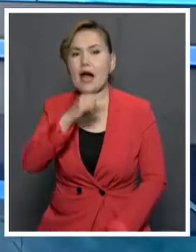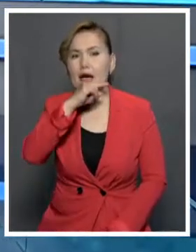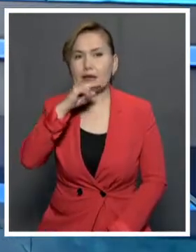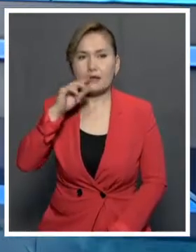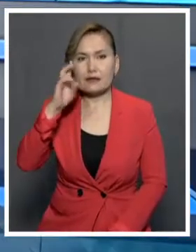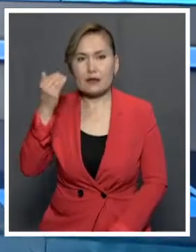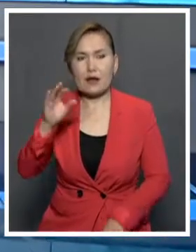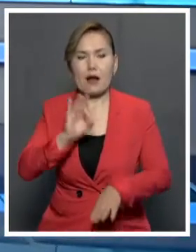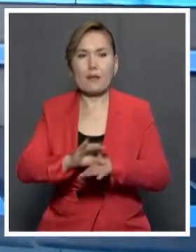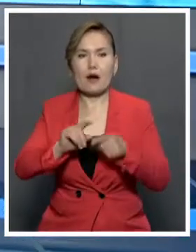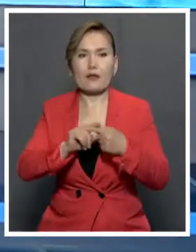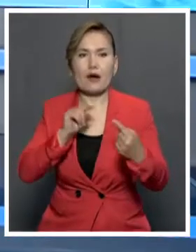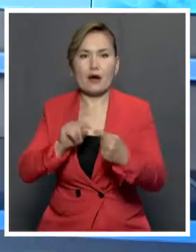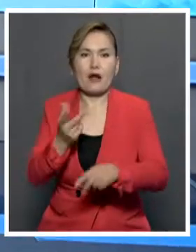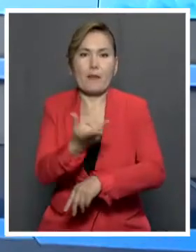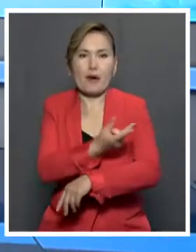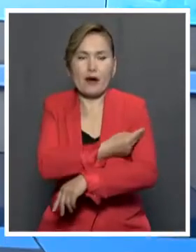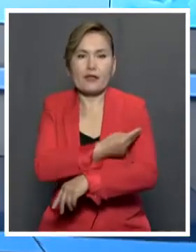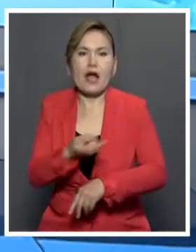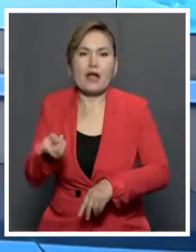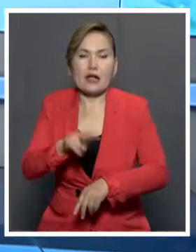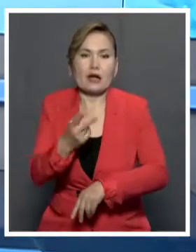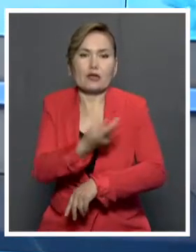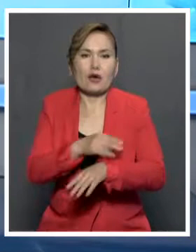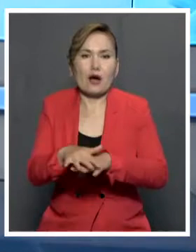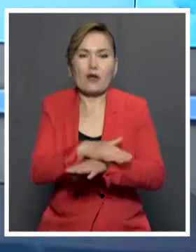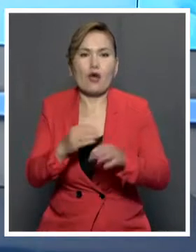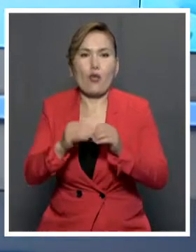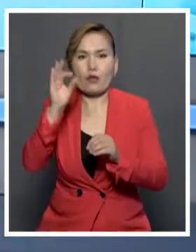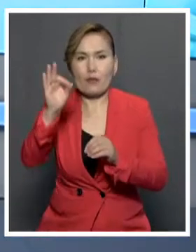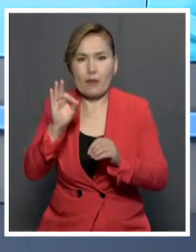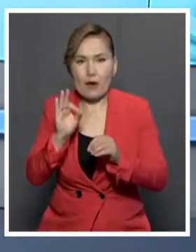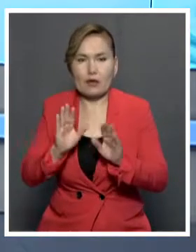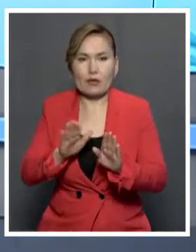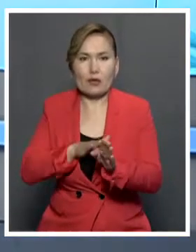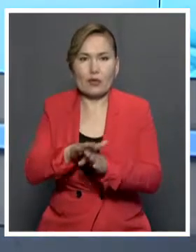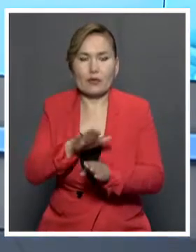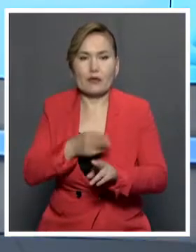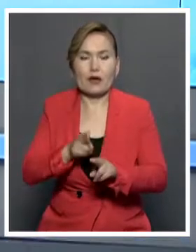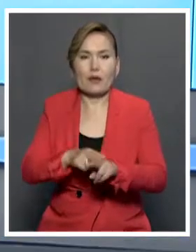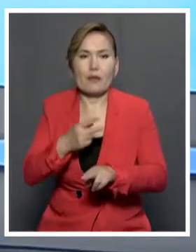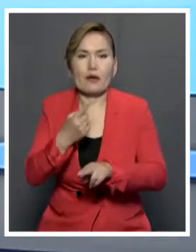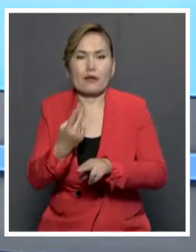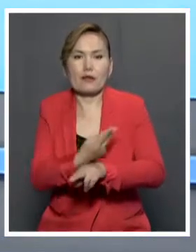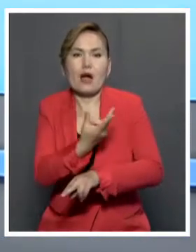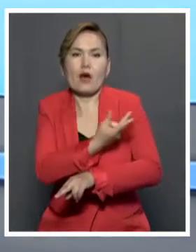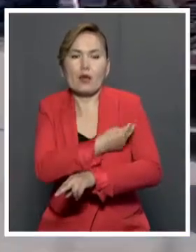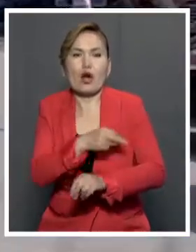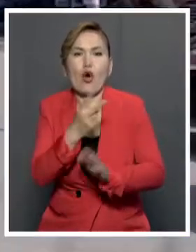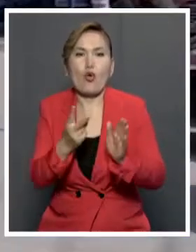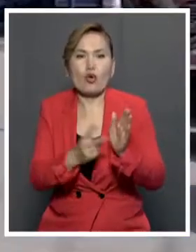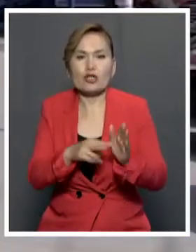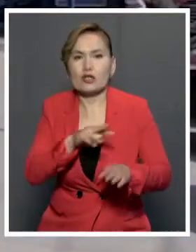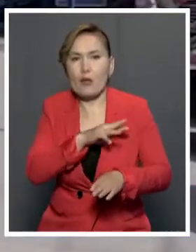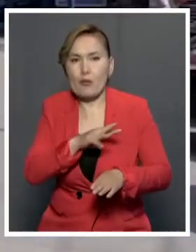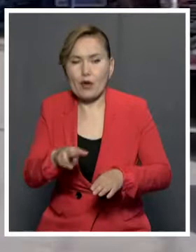Ал Ресейде коронавирусқа қарсы вакцинаның екі дозасын халықтың 10% ғана алған. Алғашқы дозасын салдырғандардың саны 17